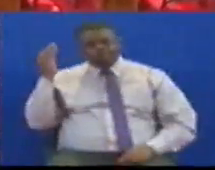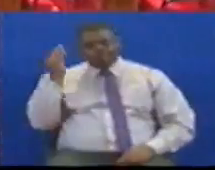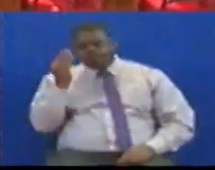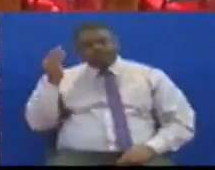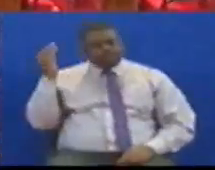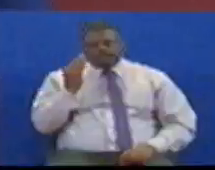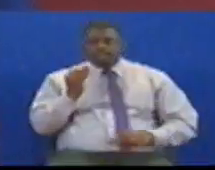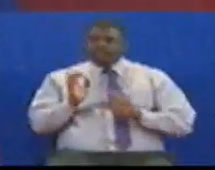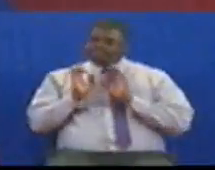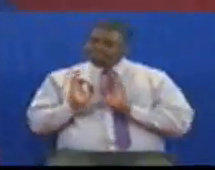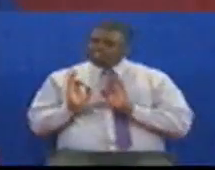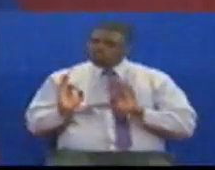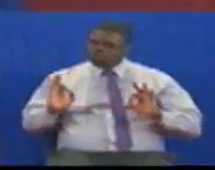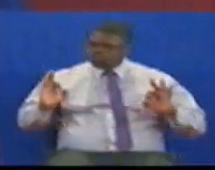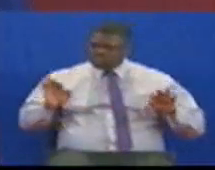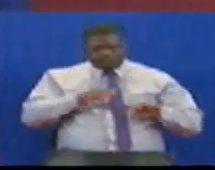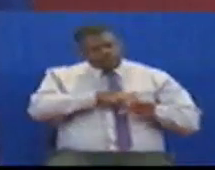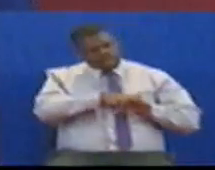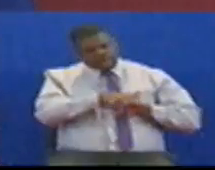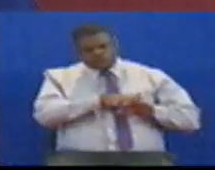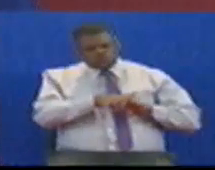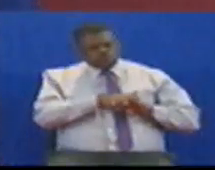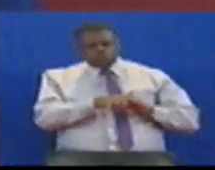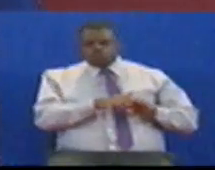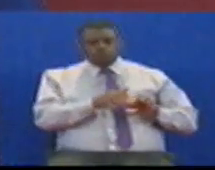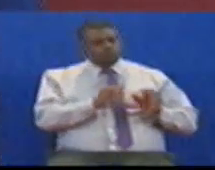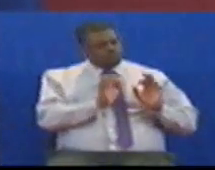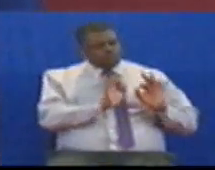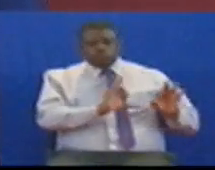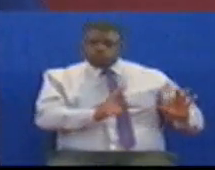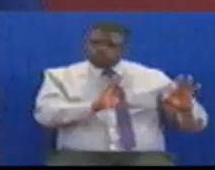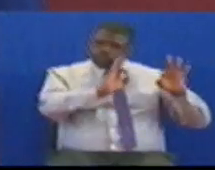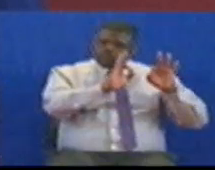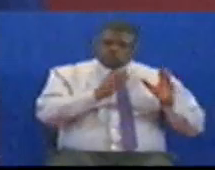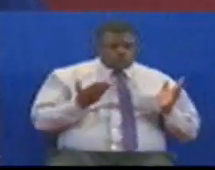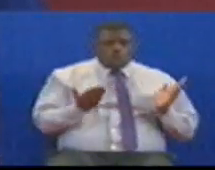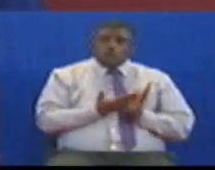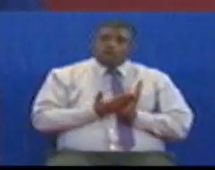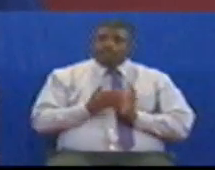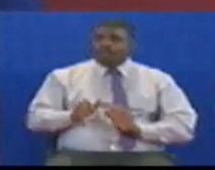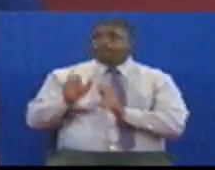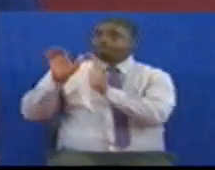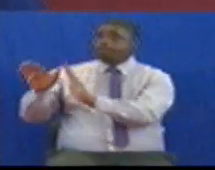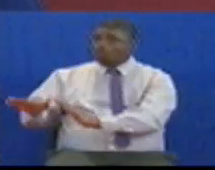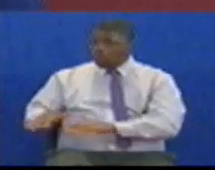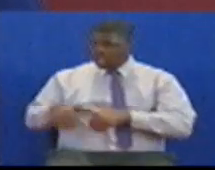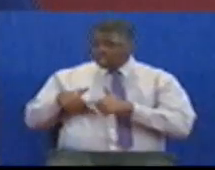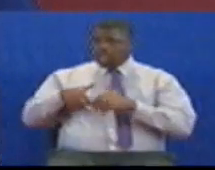kwa maelezo fasaha kabisa, ambapo umeliomba bunge likubali kujadili na kupitisha